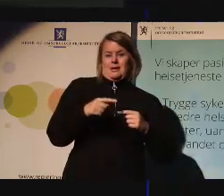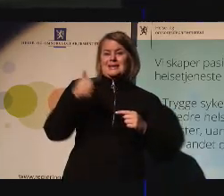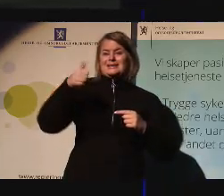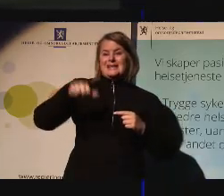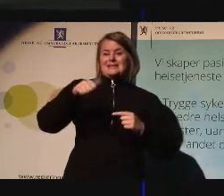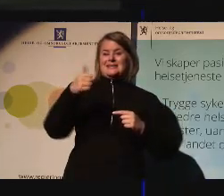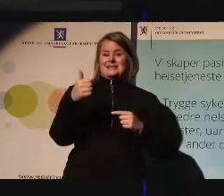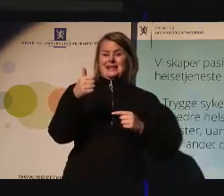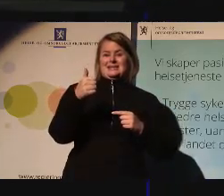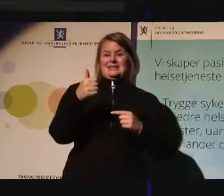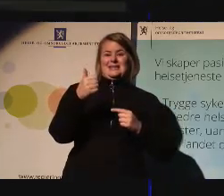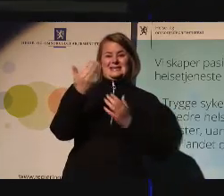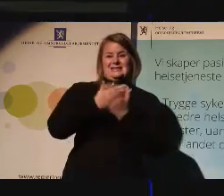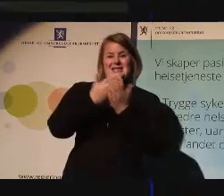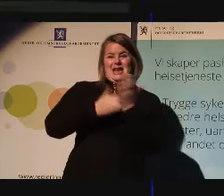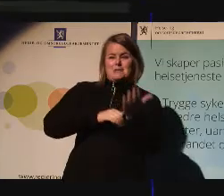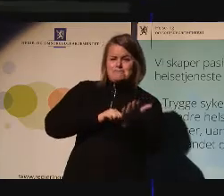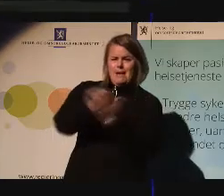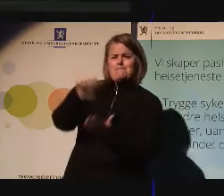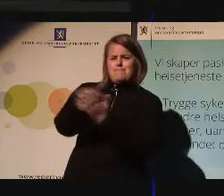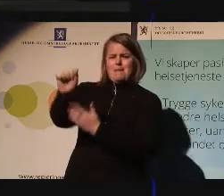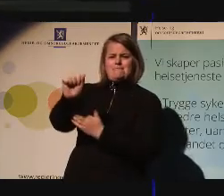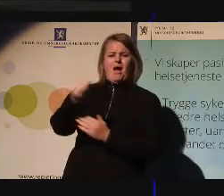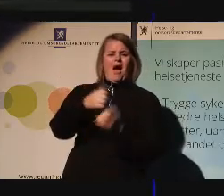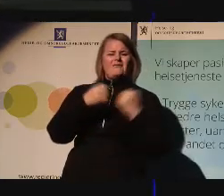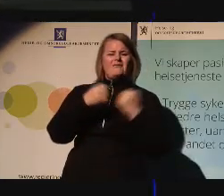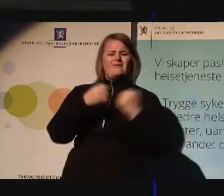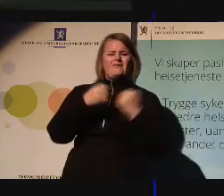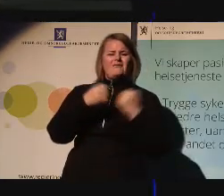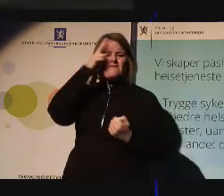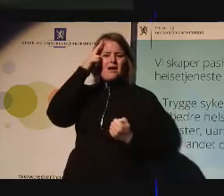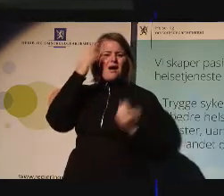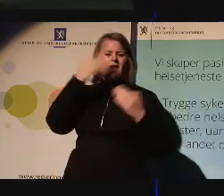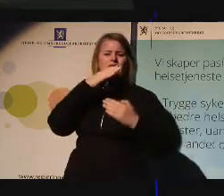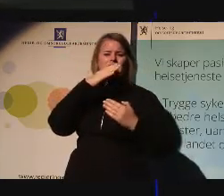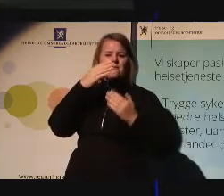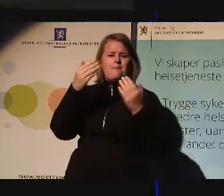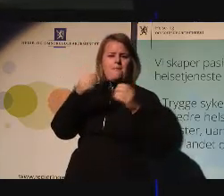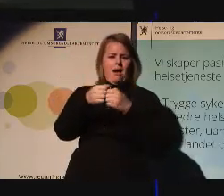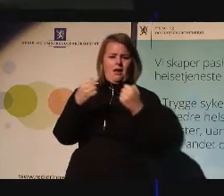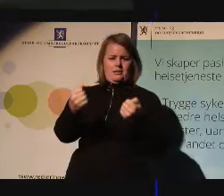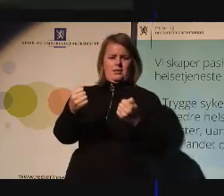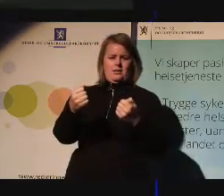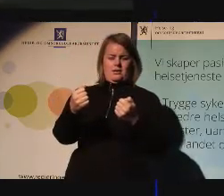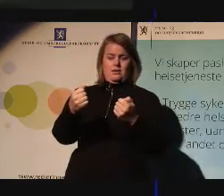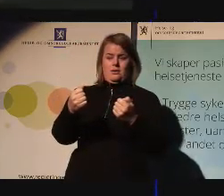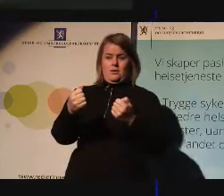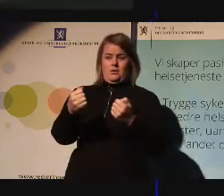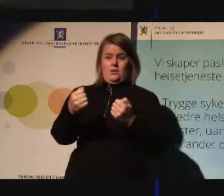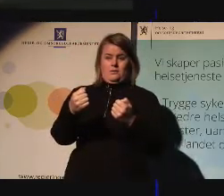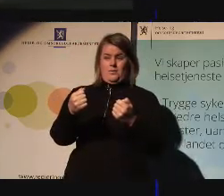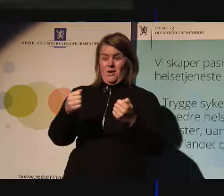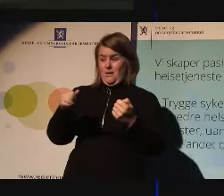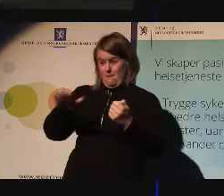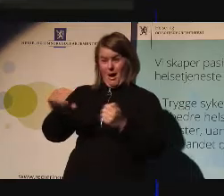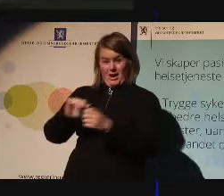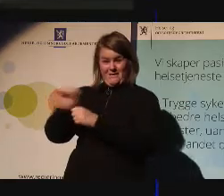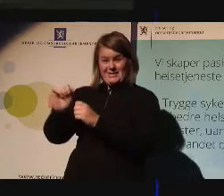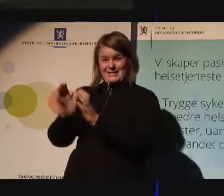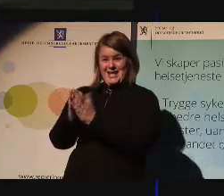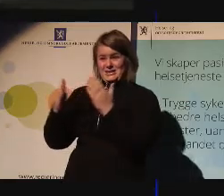i Stavanger Aftenblad. Aldri før har en barnevernshistorie vært brettet ut for